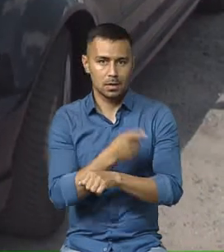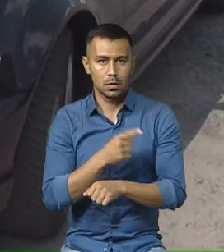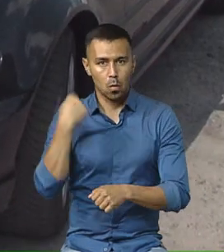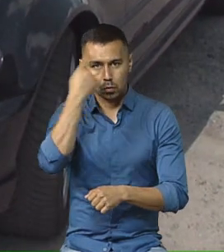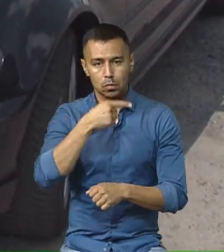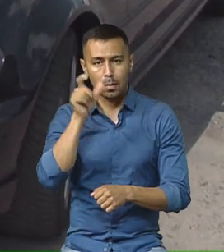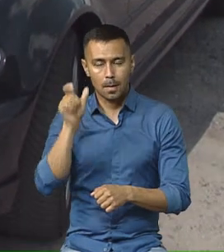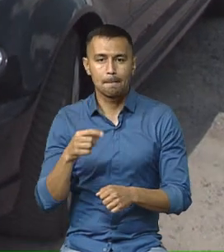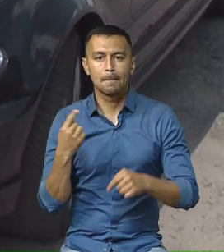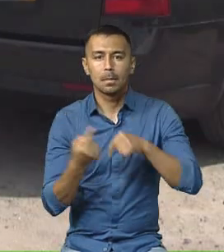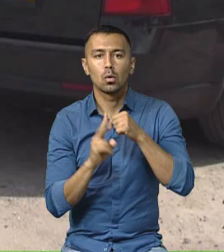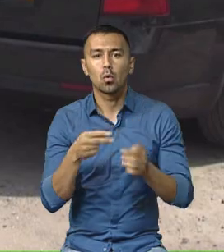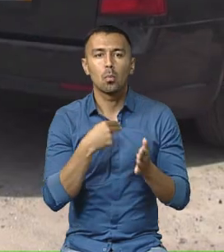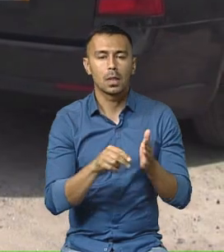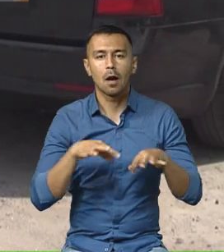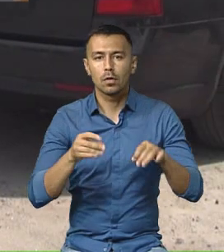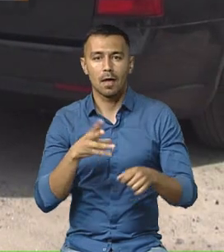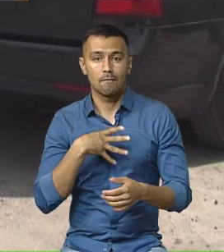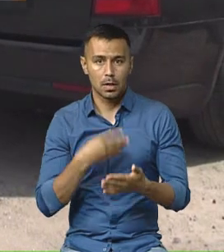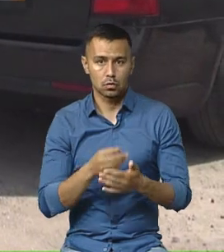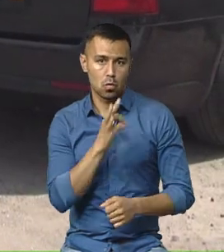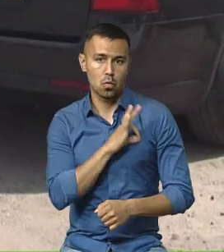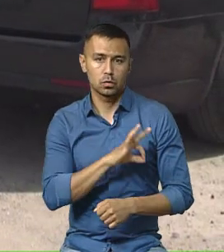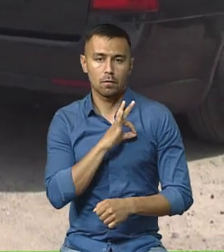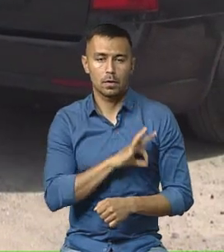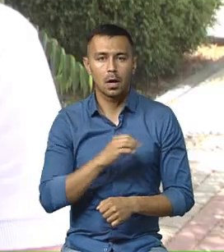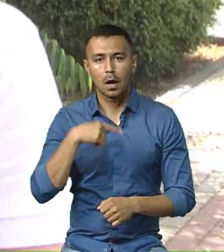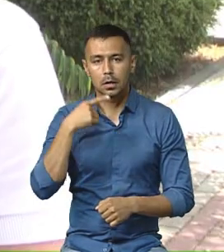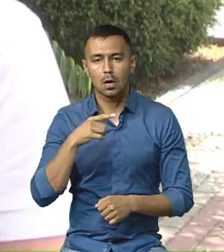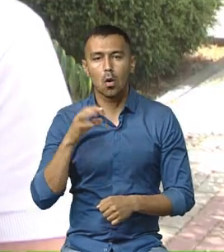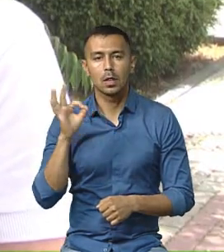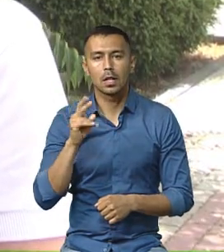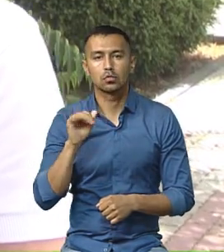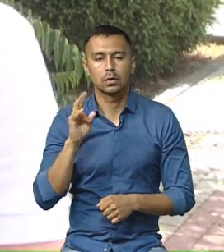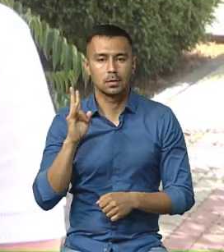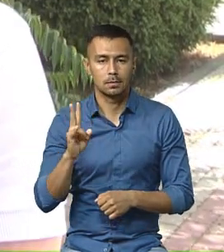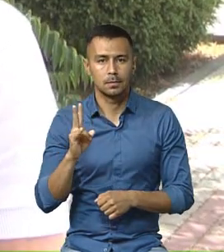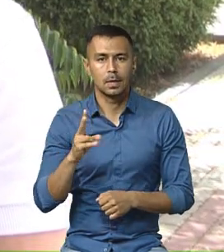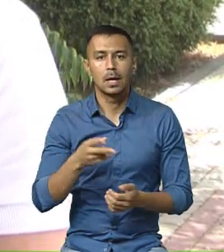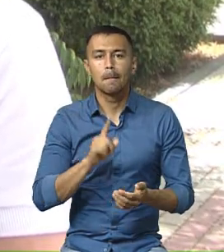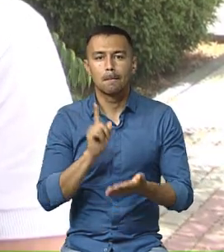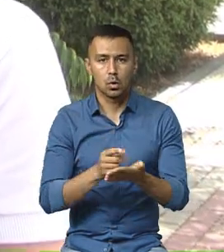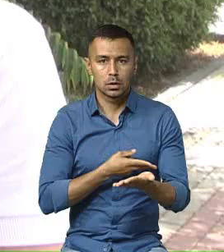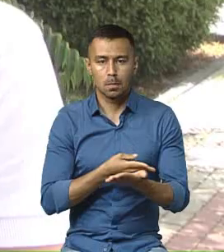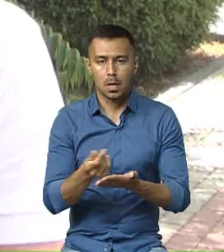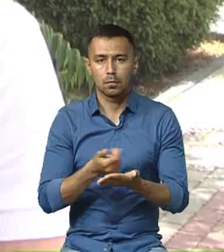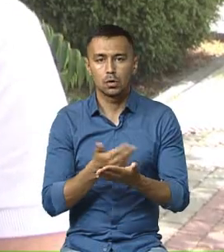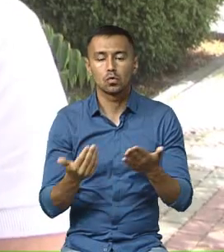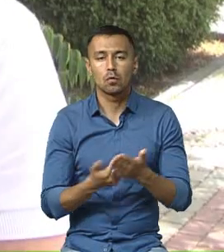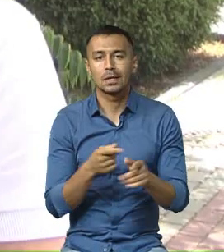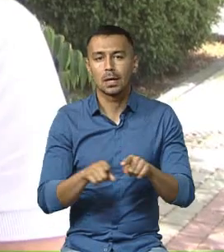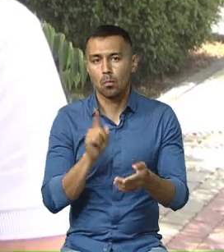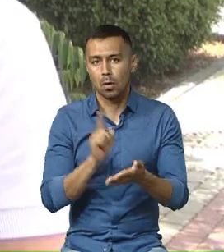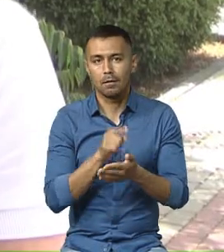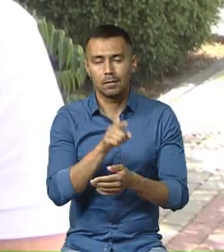та підприємці, які купили авто для власного користування, каже Олег Лазунін. Мають сплачувати, знову ж таки, податки в